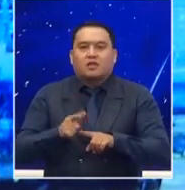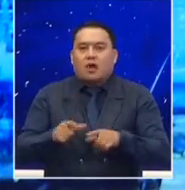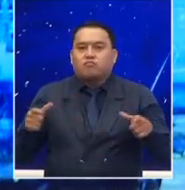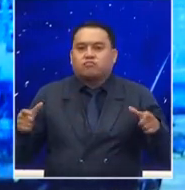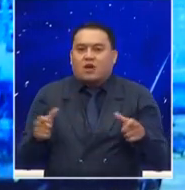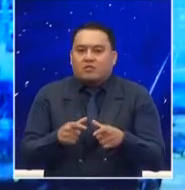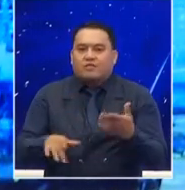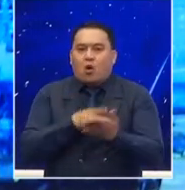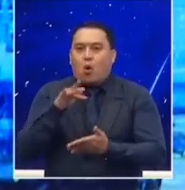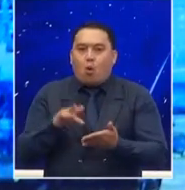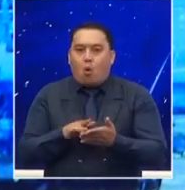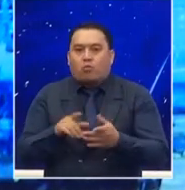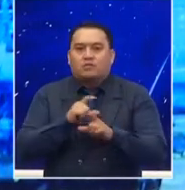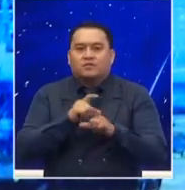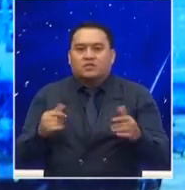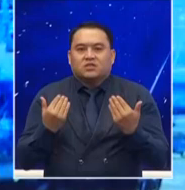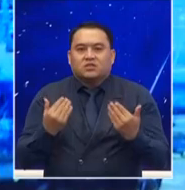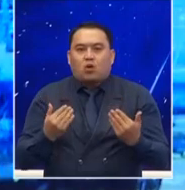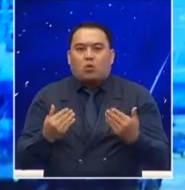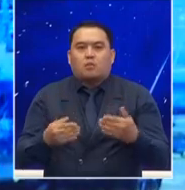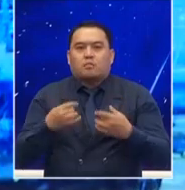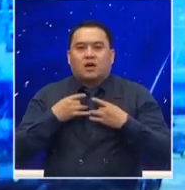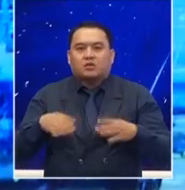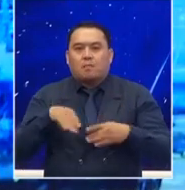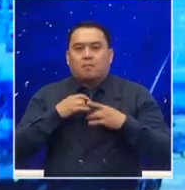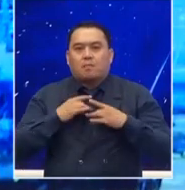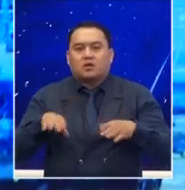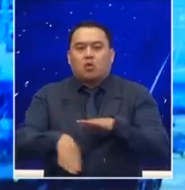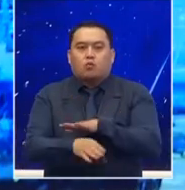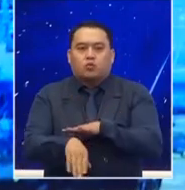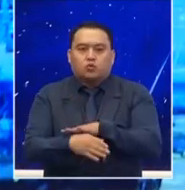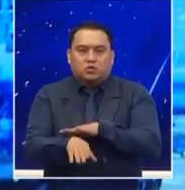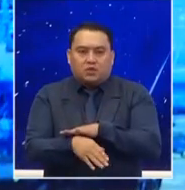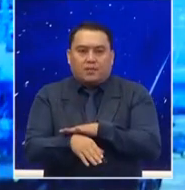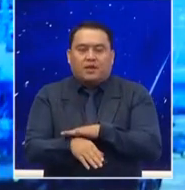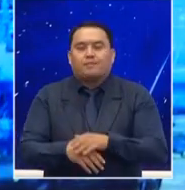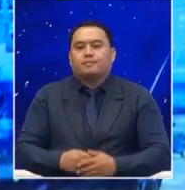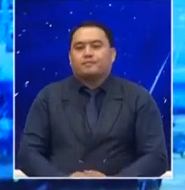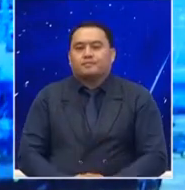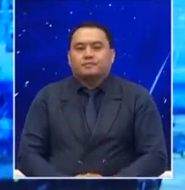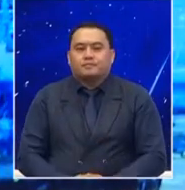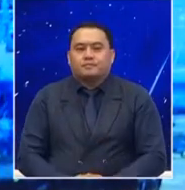из-за пандемии городской аэровокзал встретил профессиональный праздник пустыми помещениями.